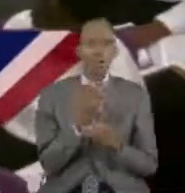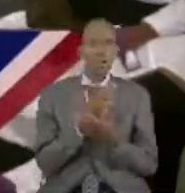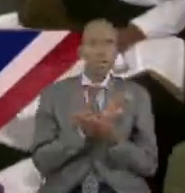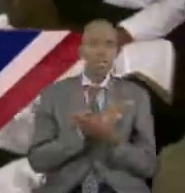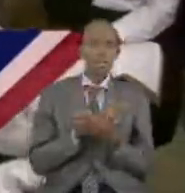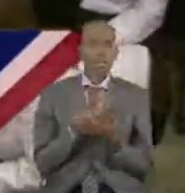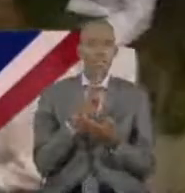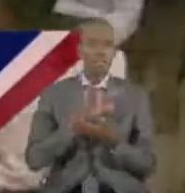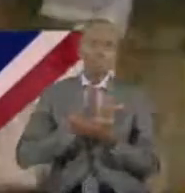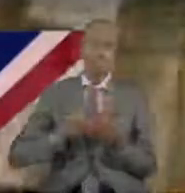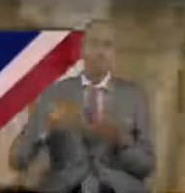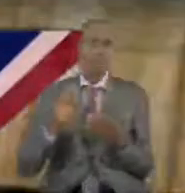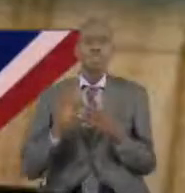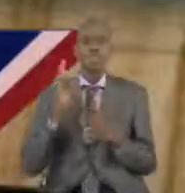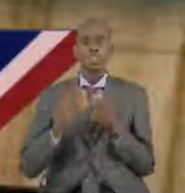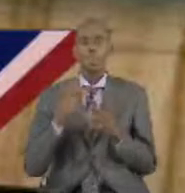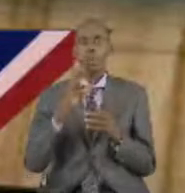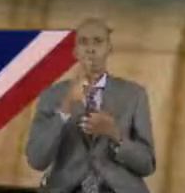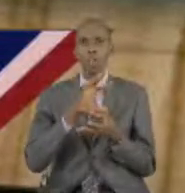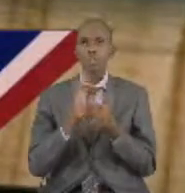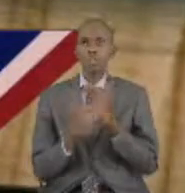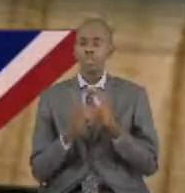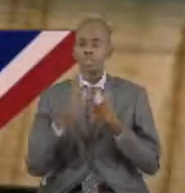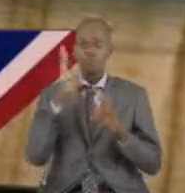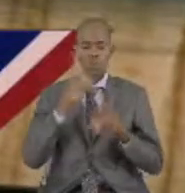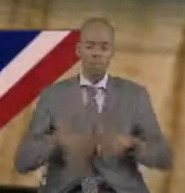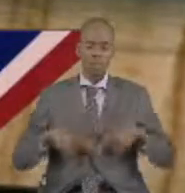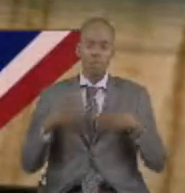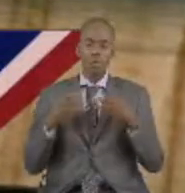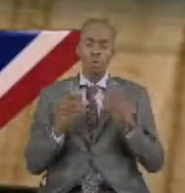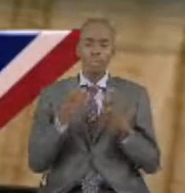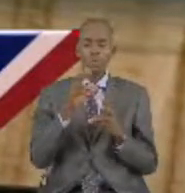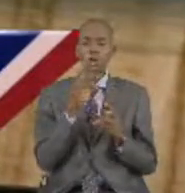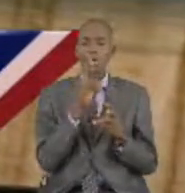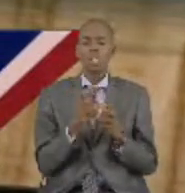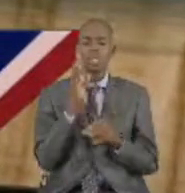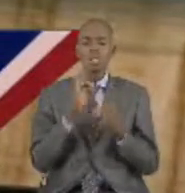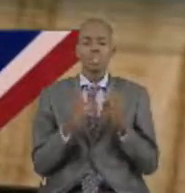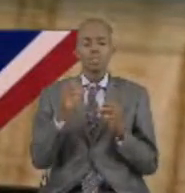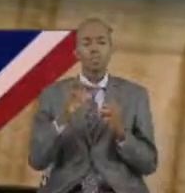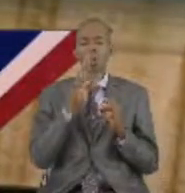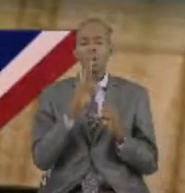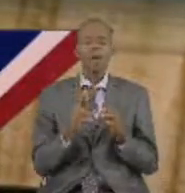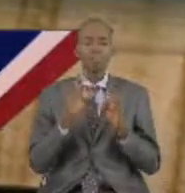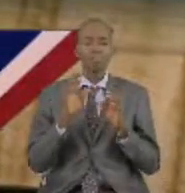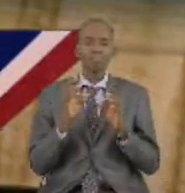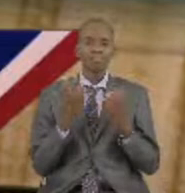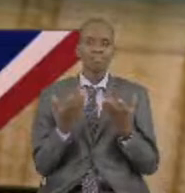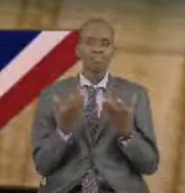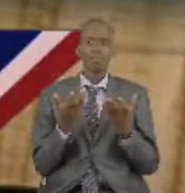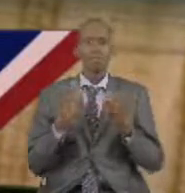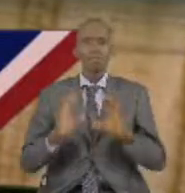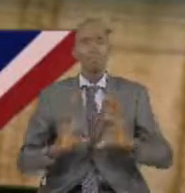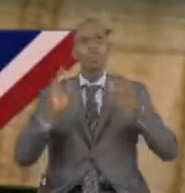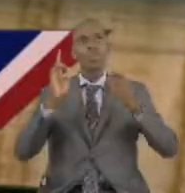vous êtes toujours comme vous êtes un si vous êtes convaincu vous serez quand vous êtes heures si vous êtes un danger pour le dialogue engagé pour la